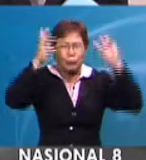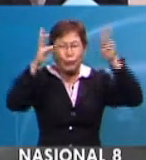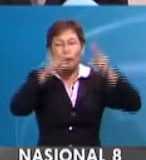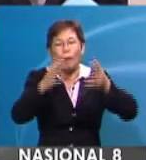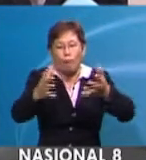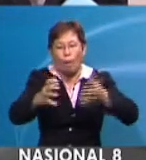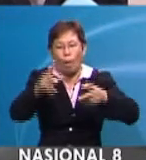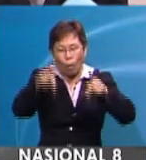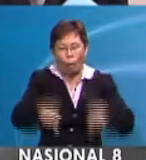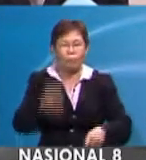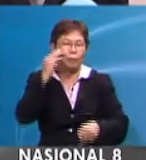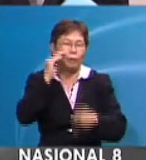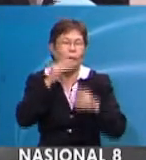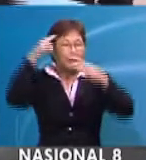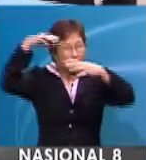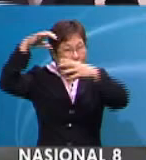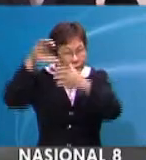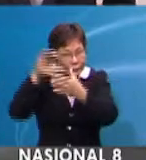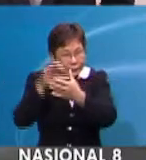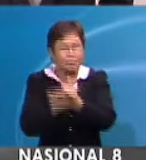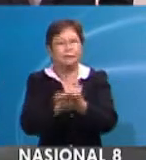mereka terus yakin terhadap UMNO.